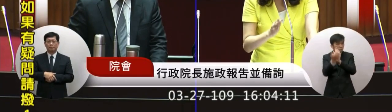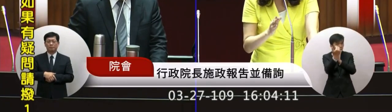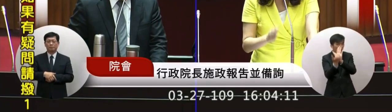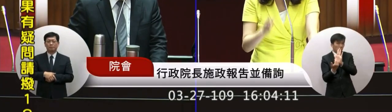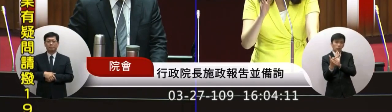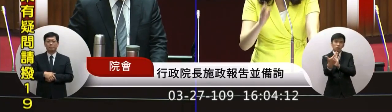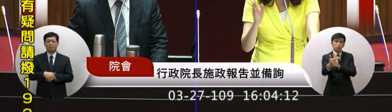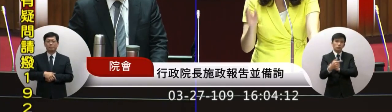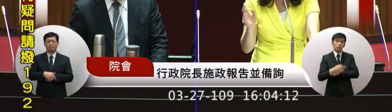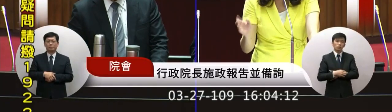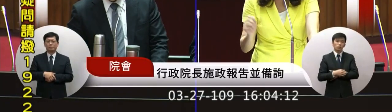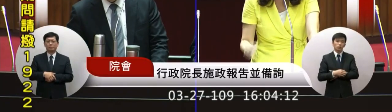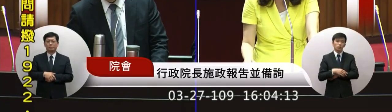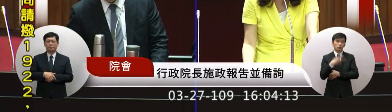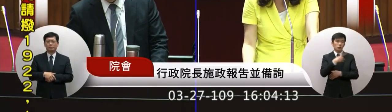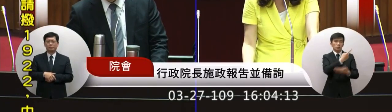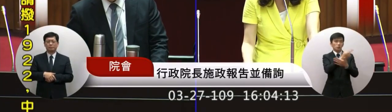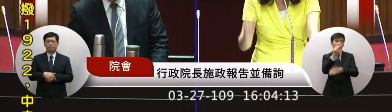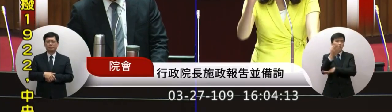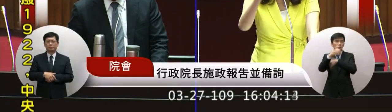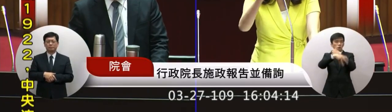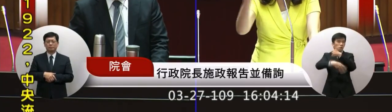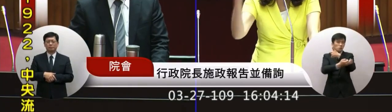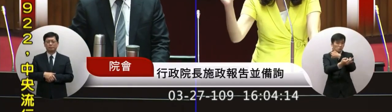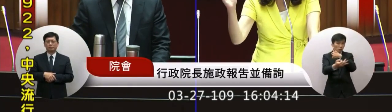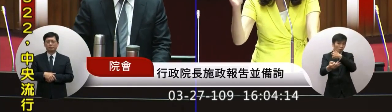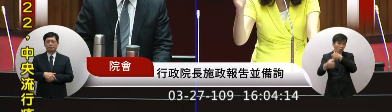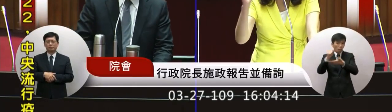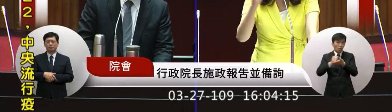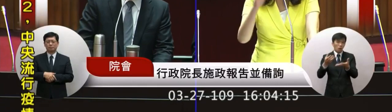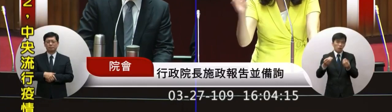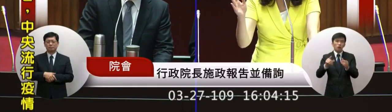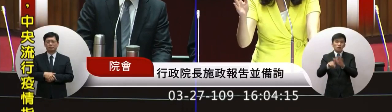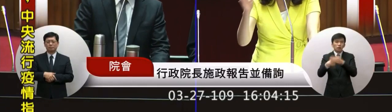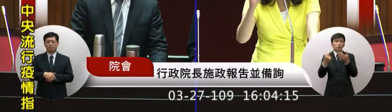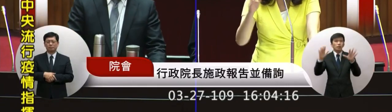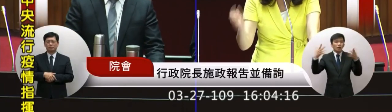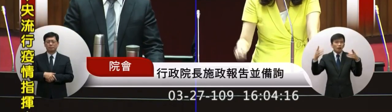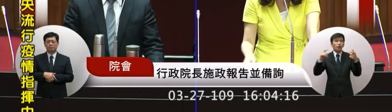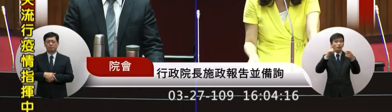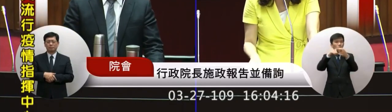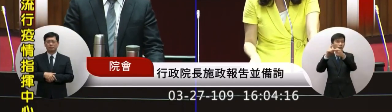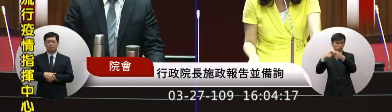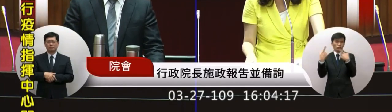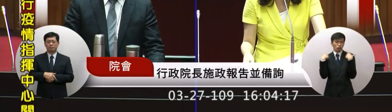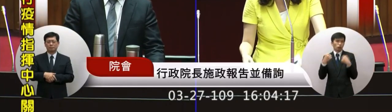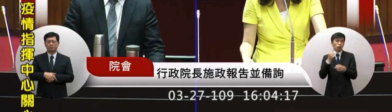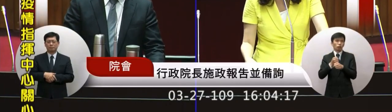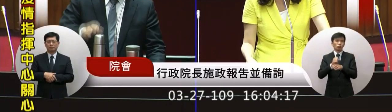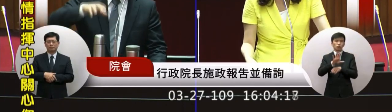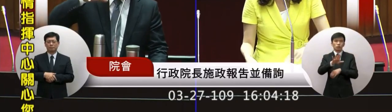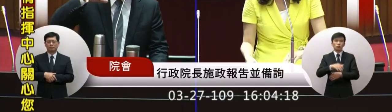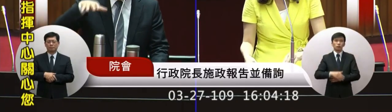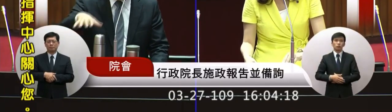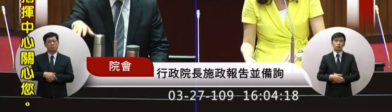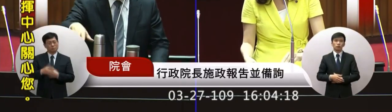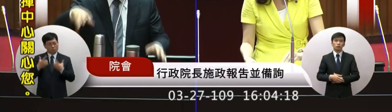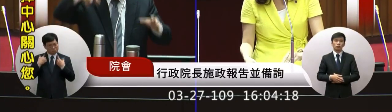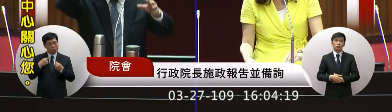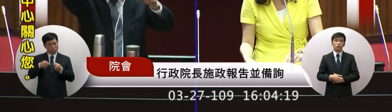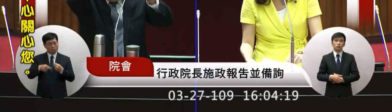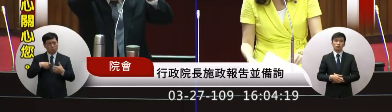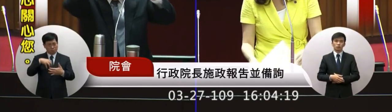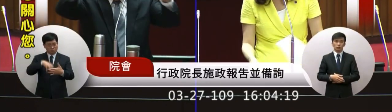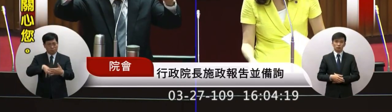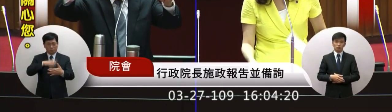会的内容，也没有各部会的扩大，它只有大的东西、大的方向，原本就在做的。 不，这已